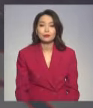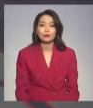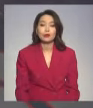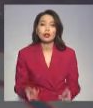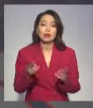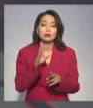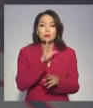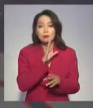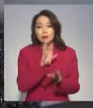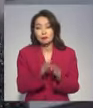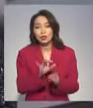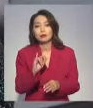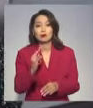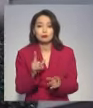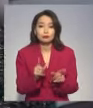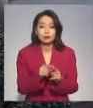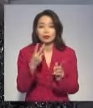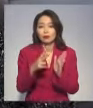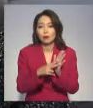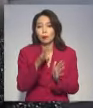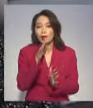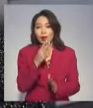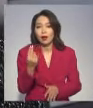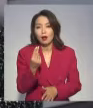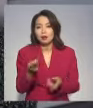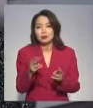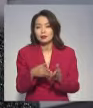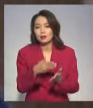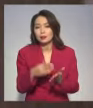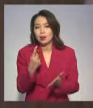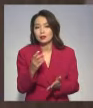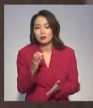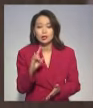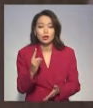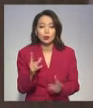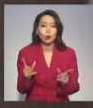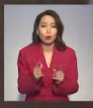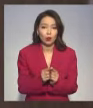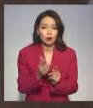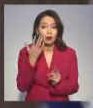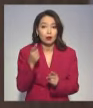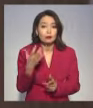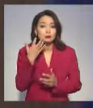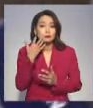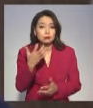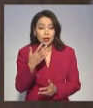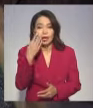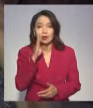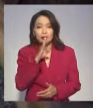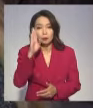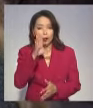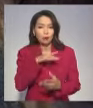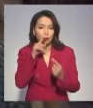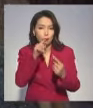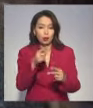Останется с мамой и эта малышка. 28-летняя астанчанка осталась совсем одна с ребенком на руках. Когда она забеременела, родители парня были против